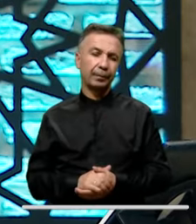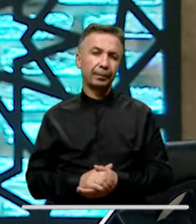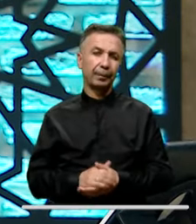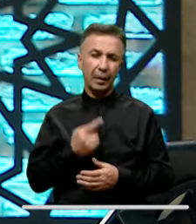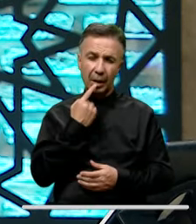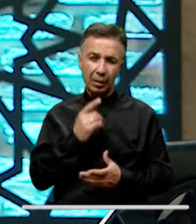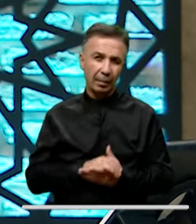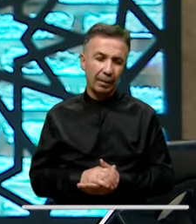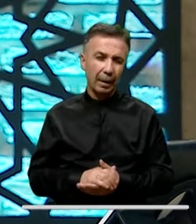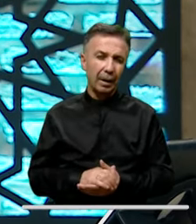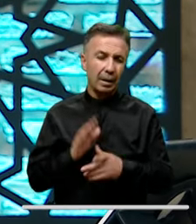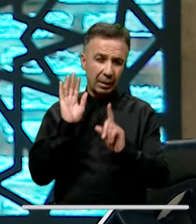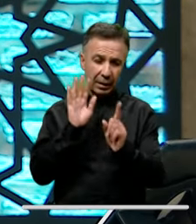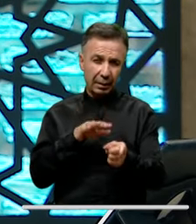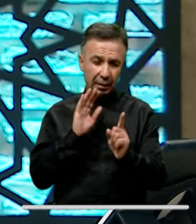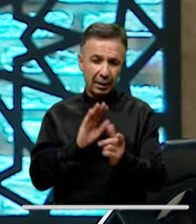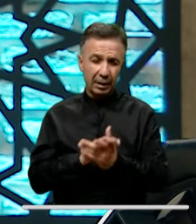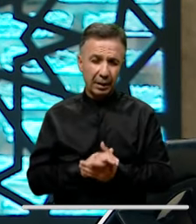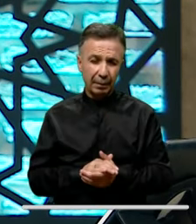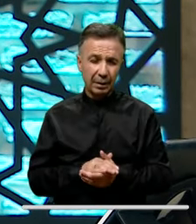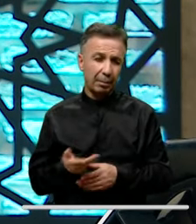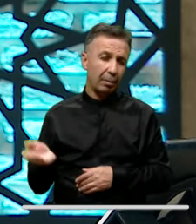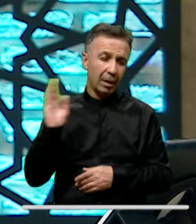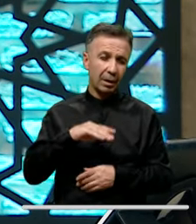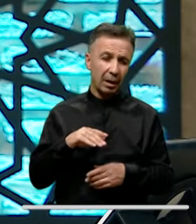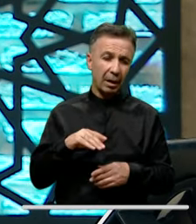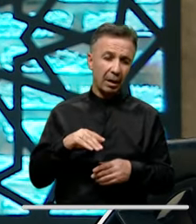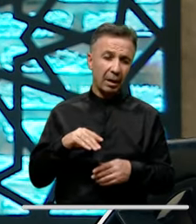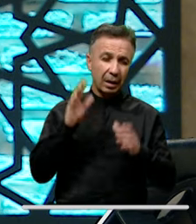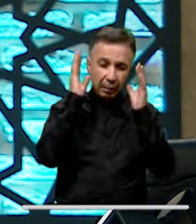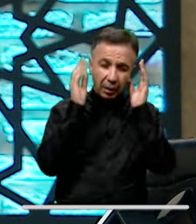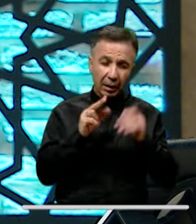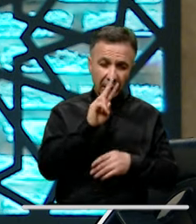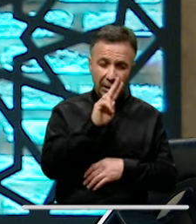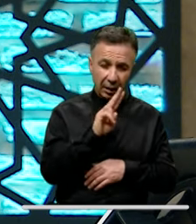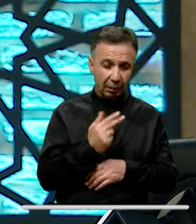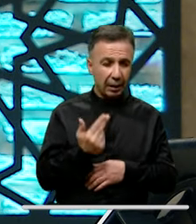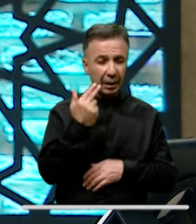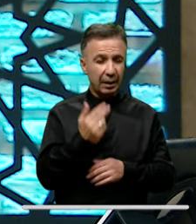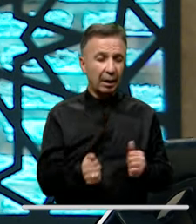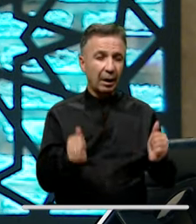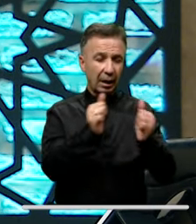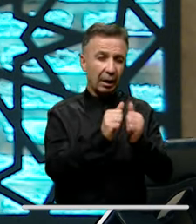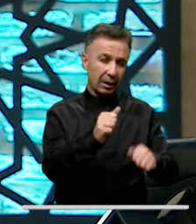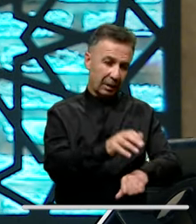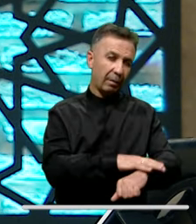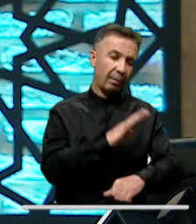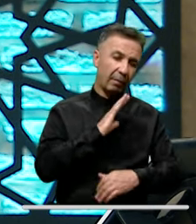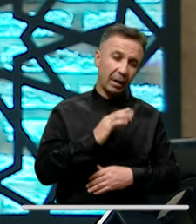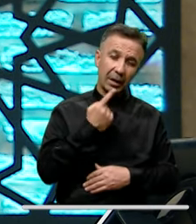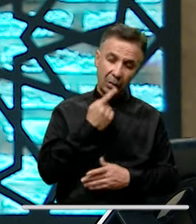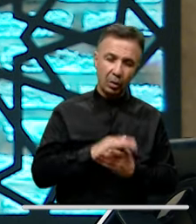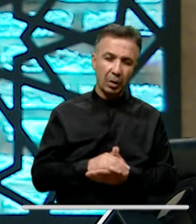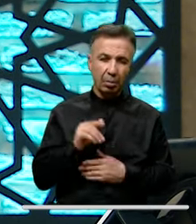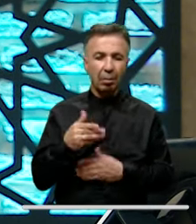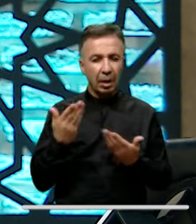ki, cemaatle kılınan namazın diğer namazlara oranla 27 kat daha sevap olduğuna dair bazı rivayetler var. Hocalarımızdan duyuyoruz. Peki